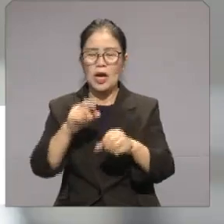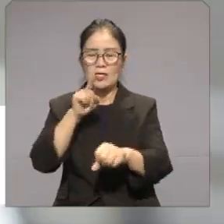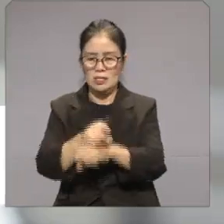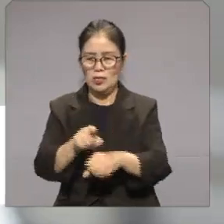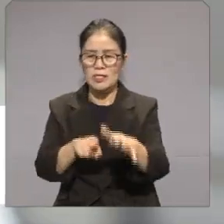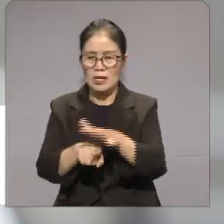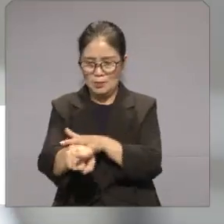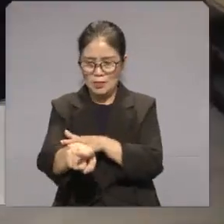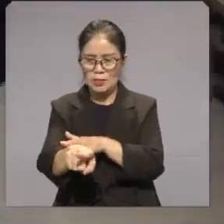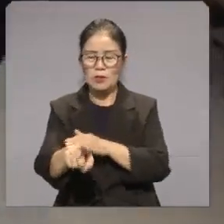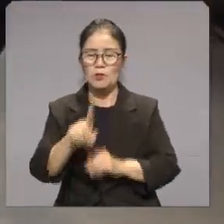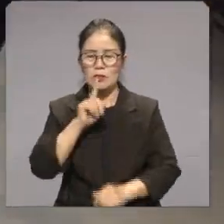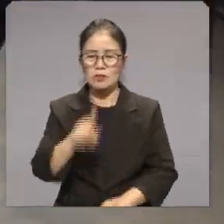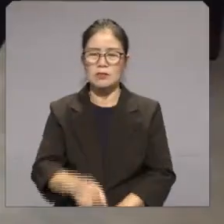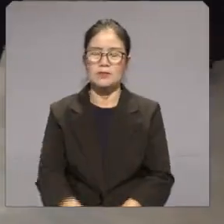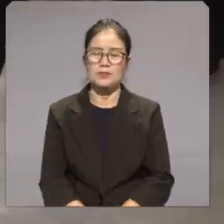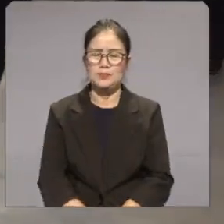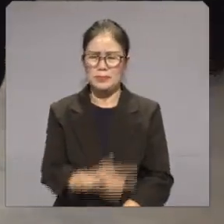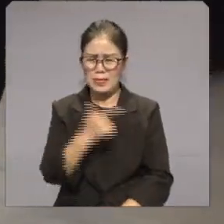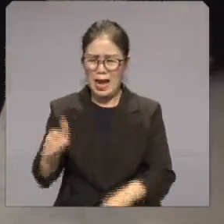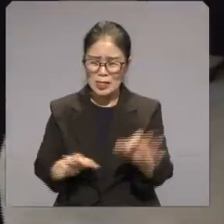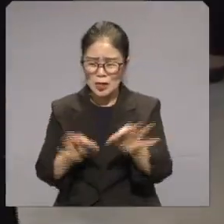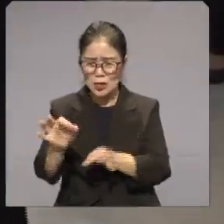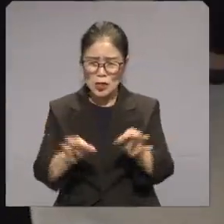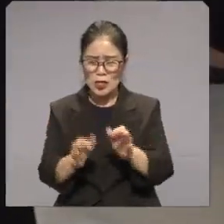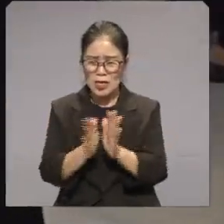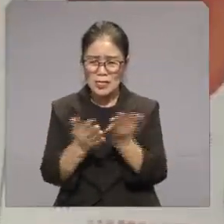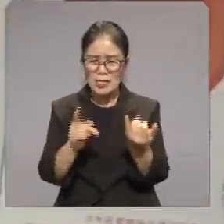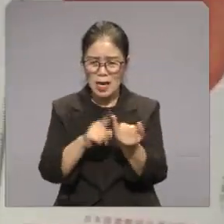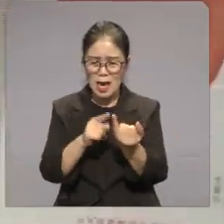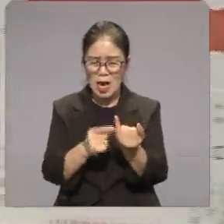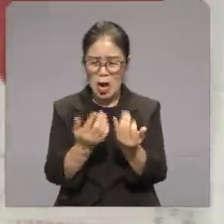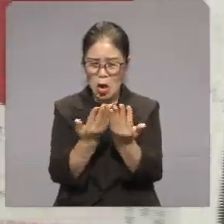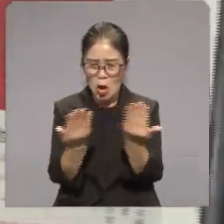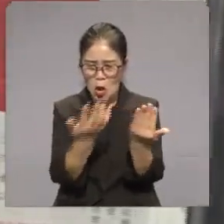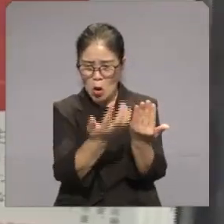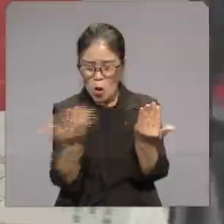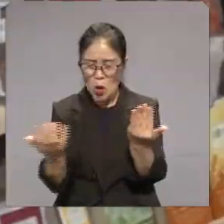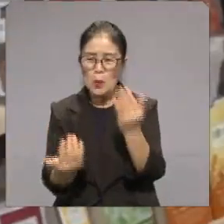선두였다고 평가했습니다. 대형 서점엔 한강 특설 코너도 등장했습니다.